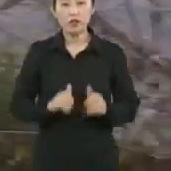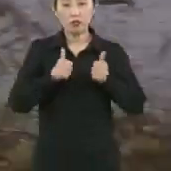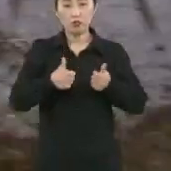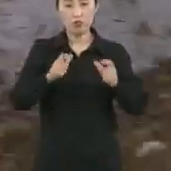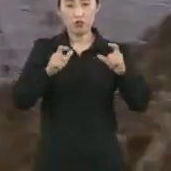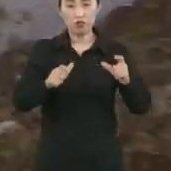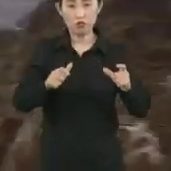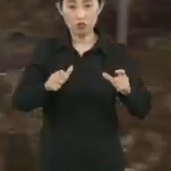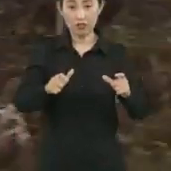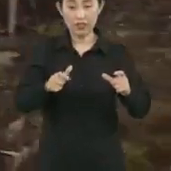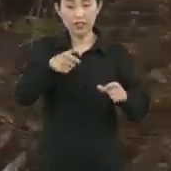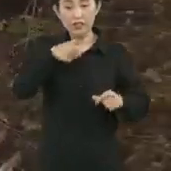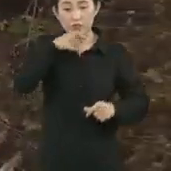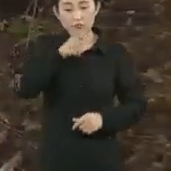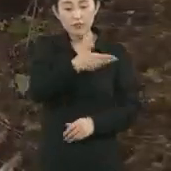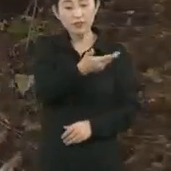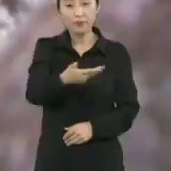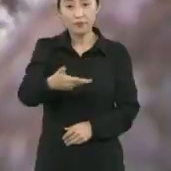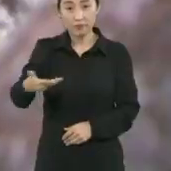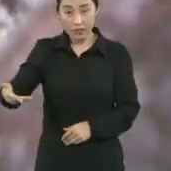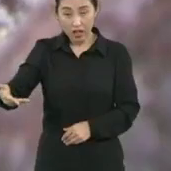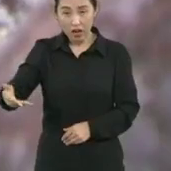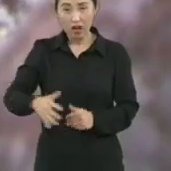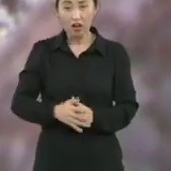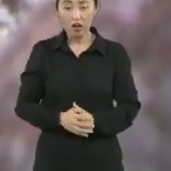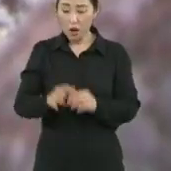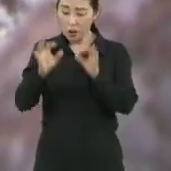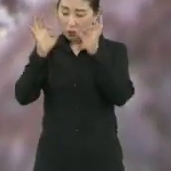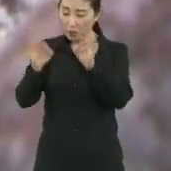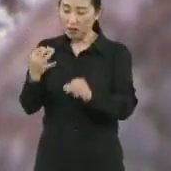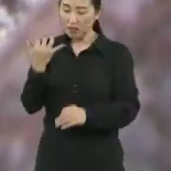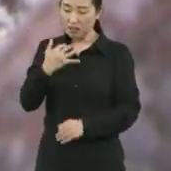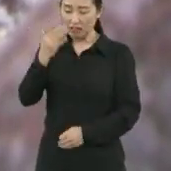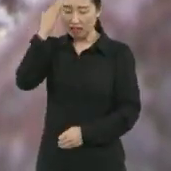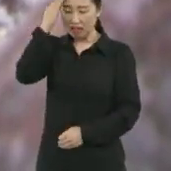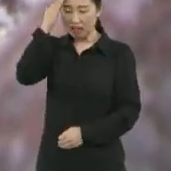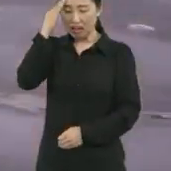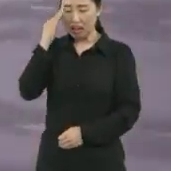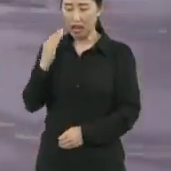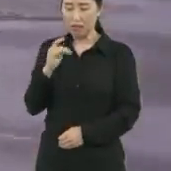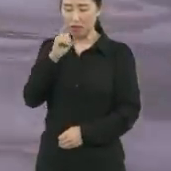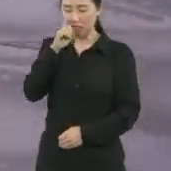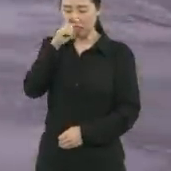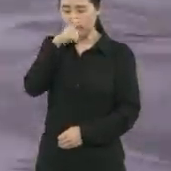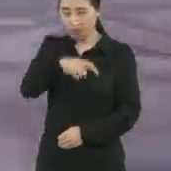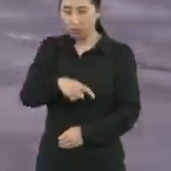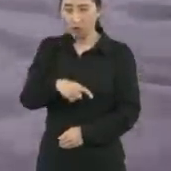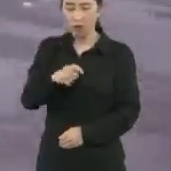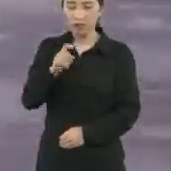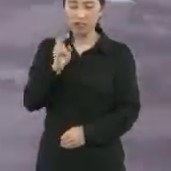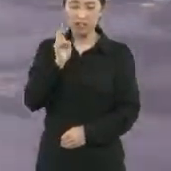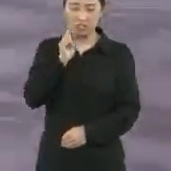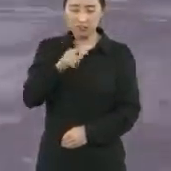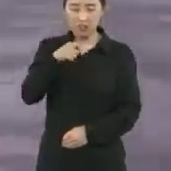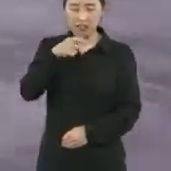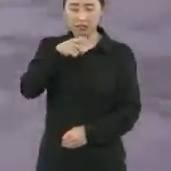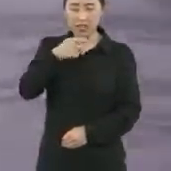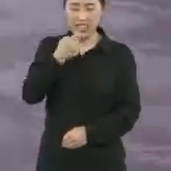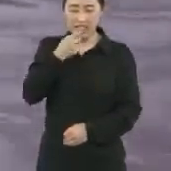부여군 세두면 지점의 금강입니다. 강물은 짙은 잿빛으로 변해 있고 심지어 거품까지 일고